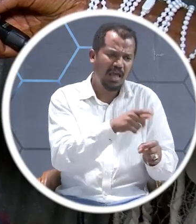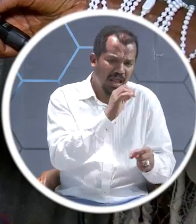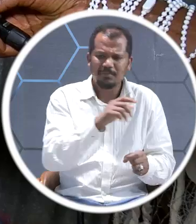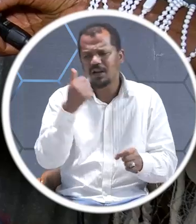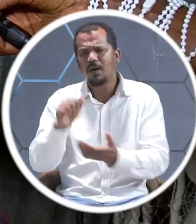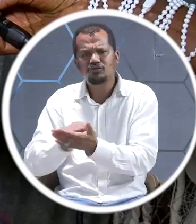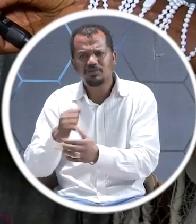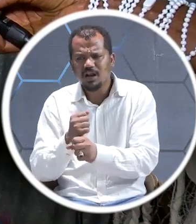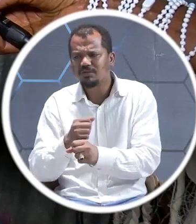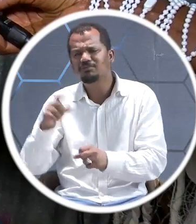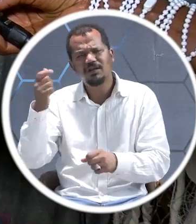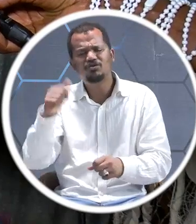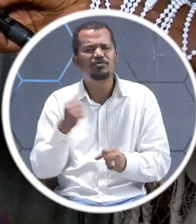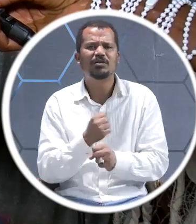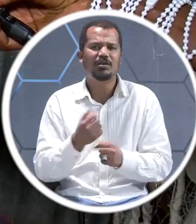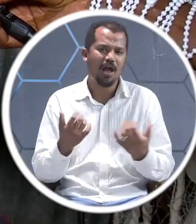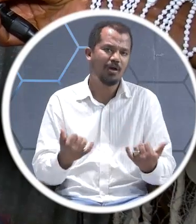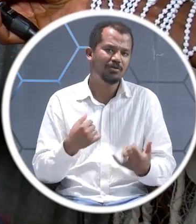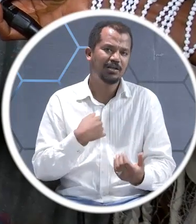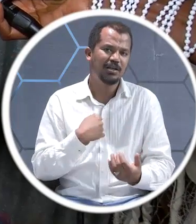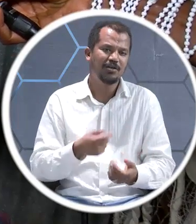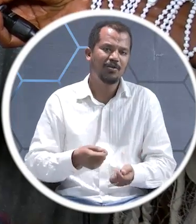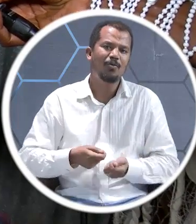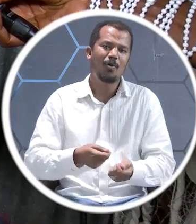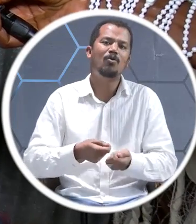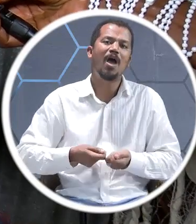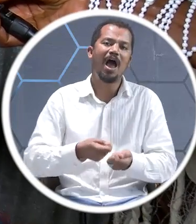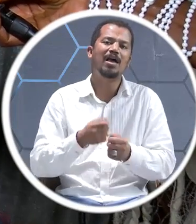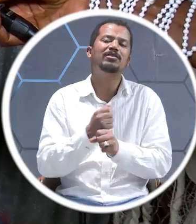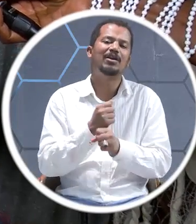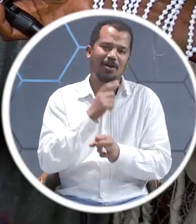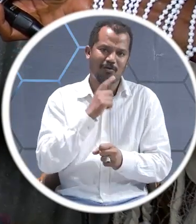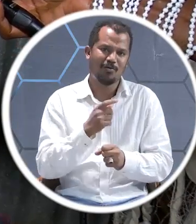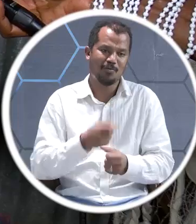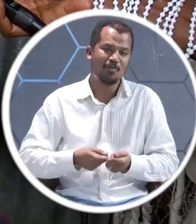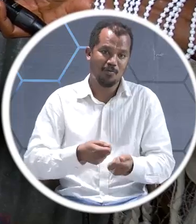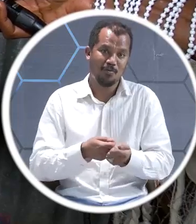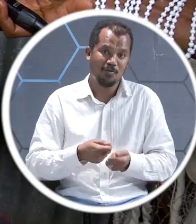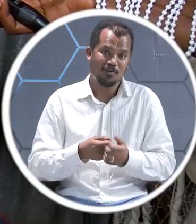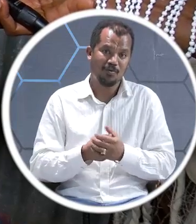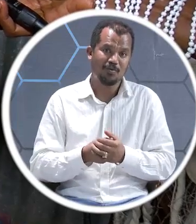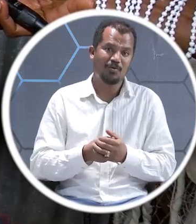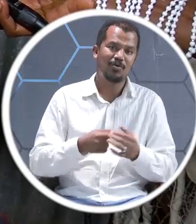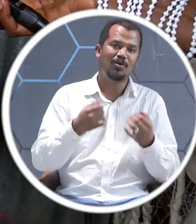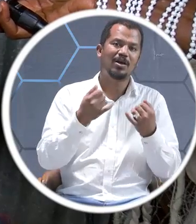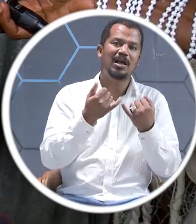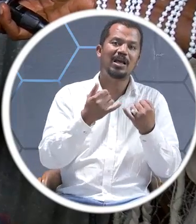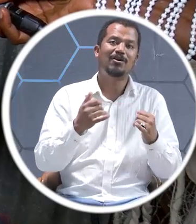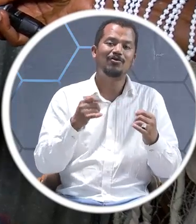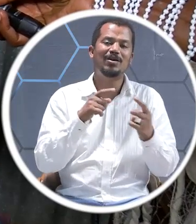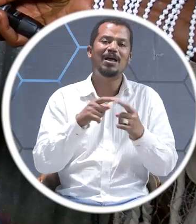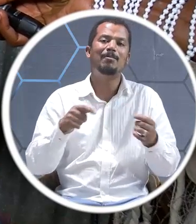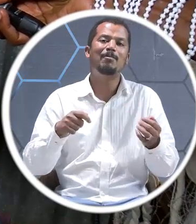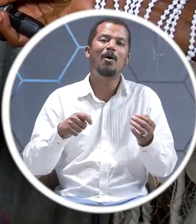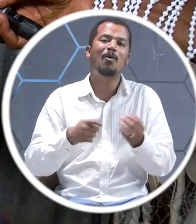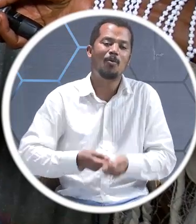ደግሞ ወደ ቡሩሹ። አሁን ምን እያደረጉ ነው? ወኔ ሞላጅ ይገጥምኩ ነው። ሞላያ ገጣሚ ሀክሩ ሀክሩ ወደ ሞላያ ማለት